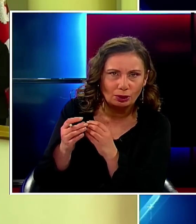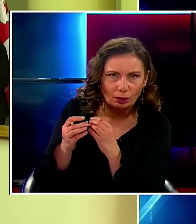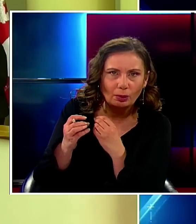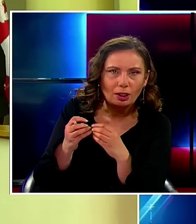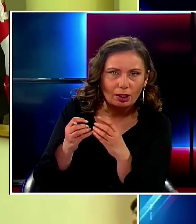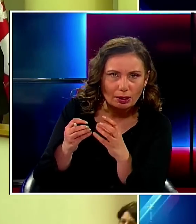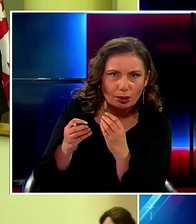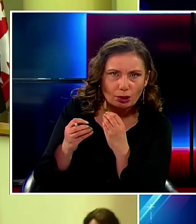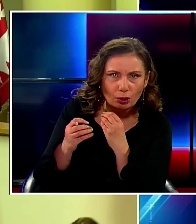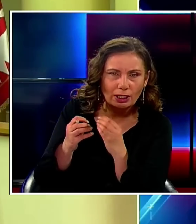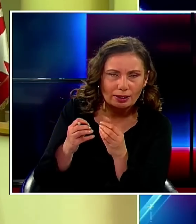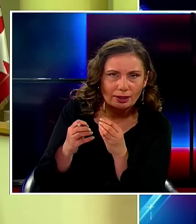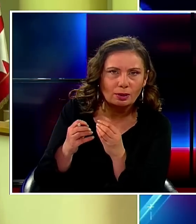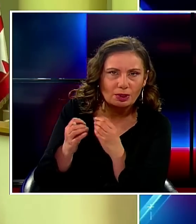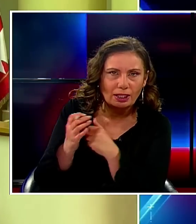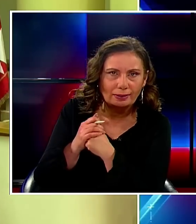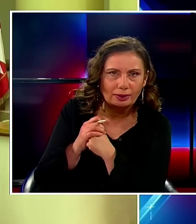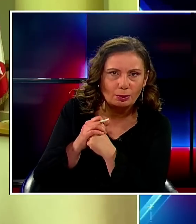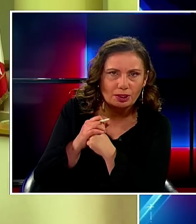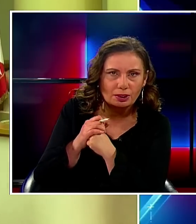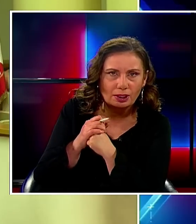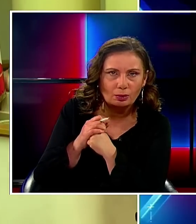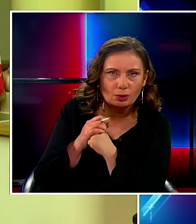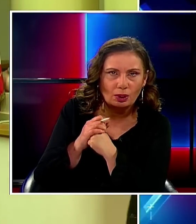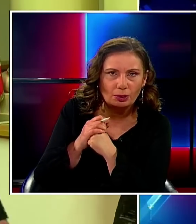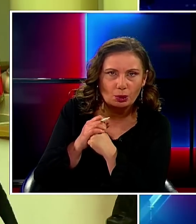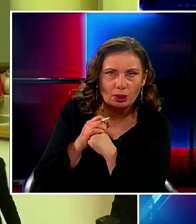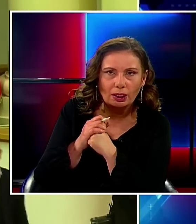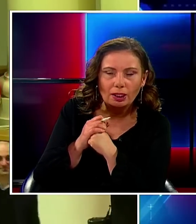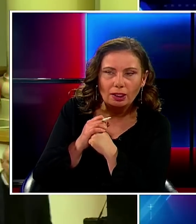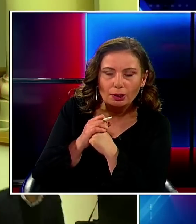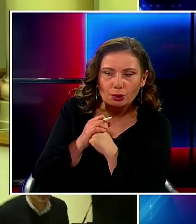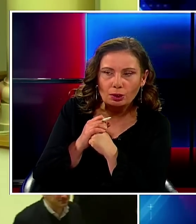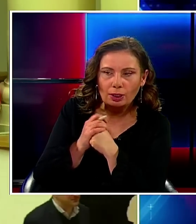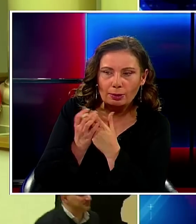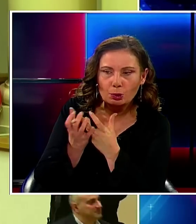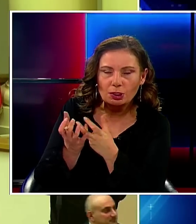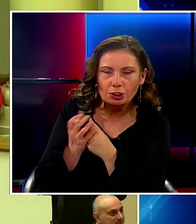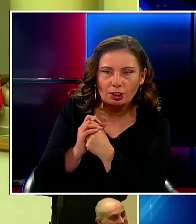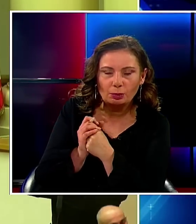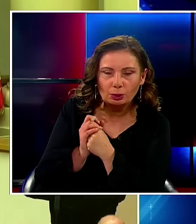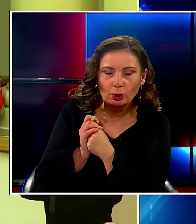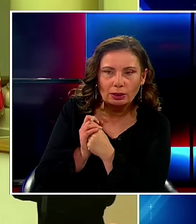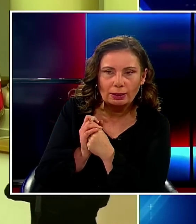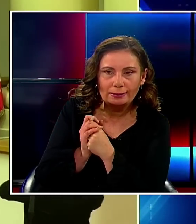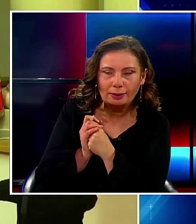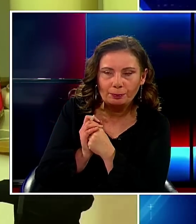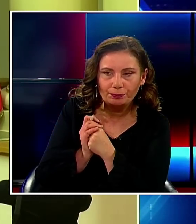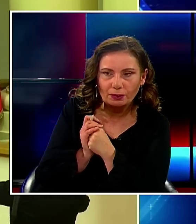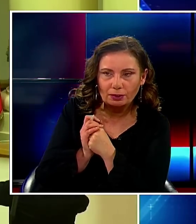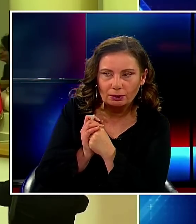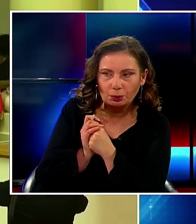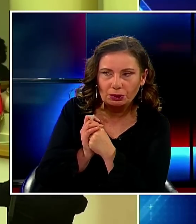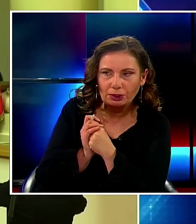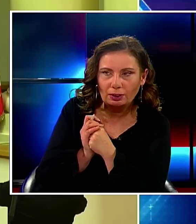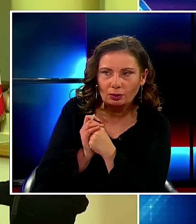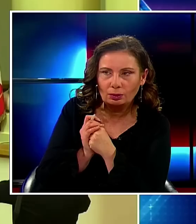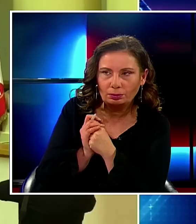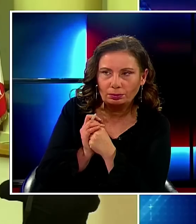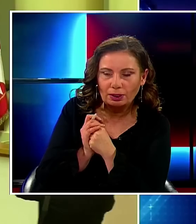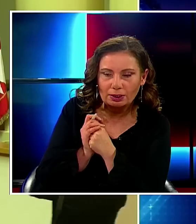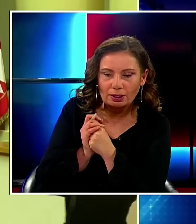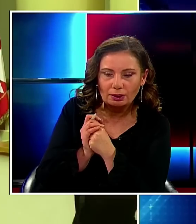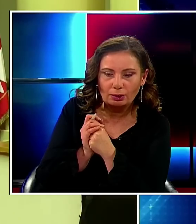ხო? მე მგონი, რომ სწორ აქცენტებს აკეთებს სალომე ზურაბიშვილი. ჩვენ ხო ხავს ვეჭიდებით ყველა და